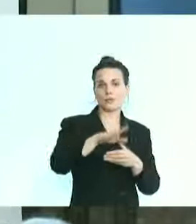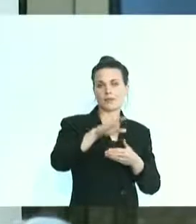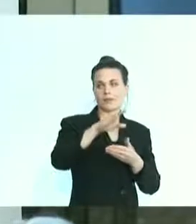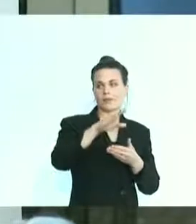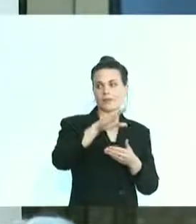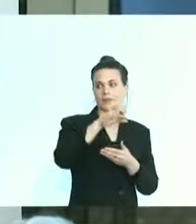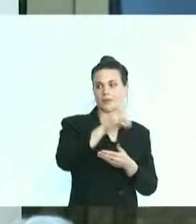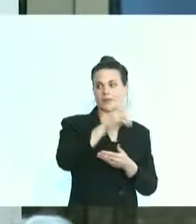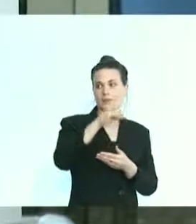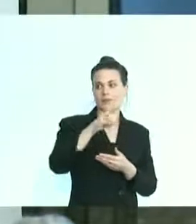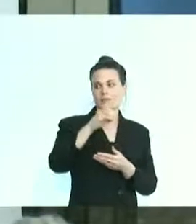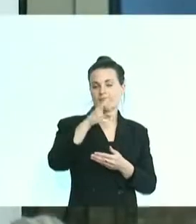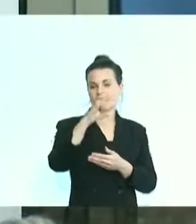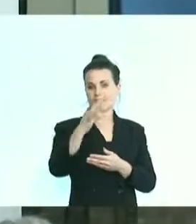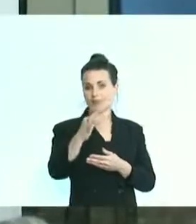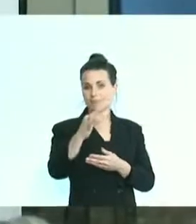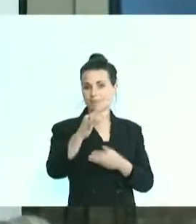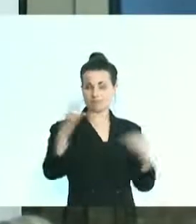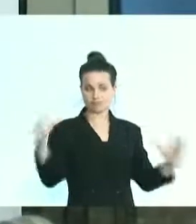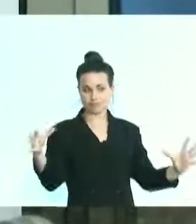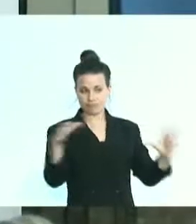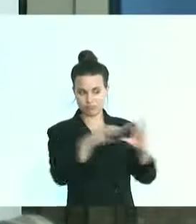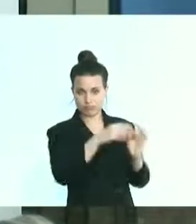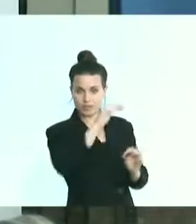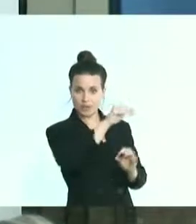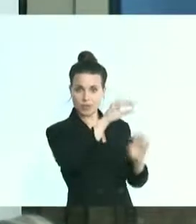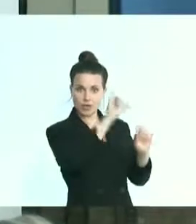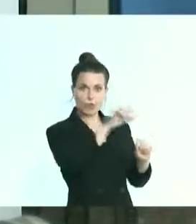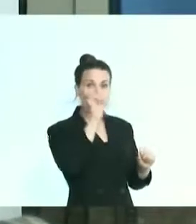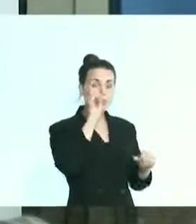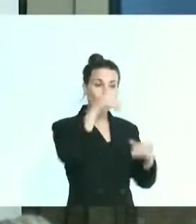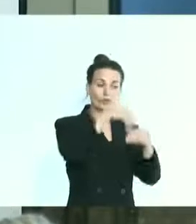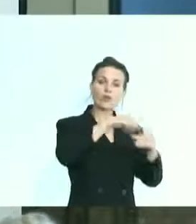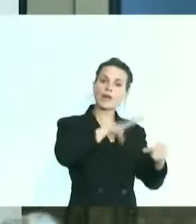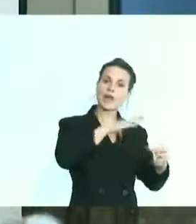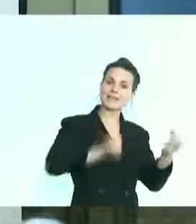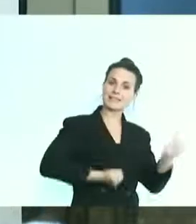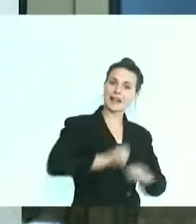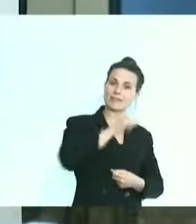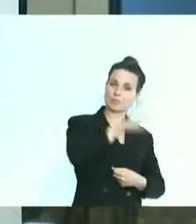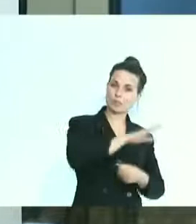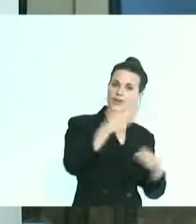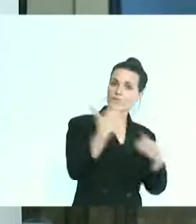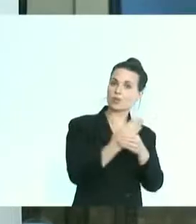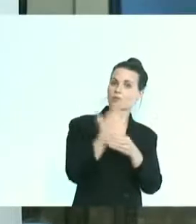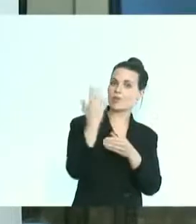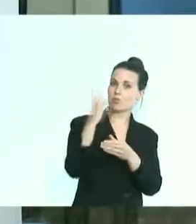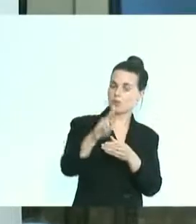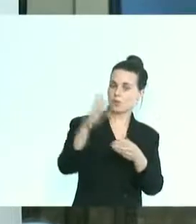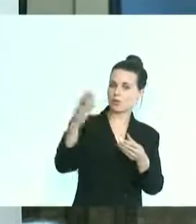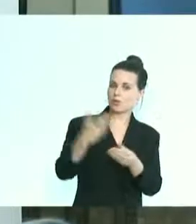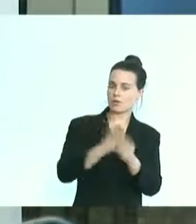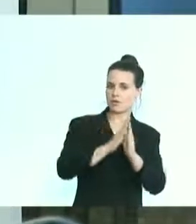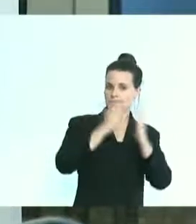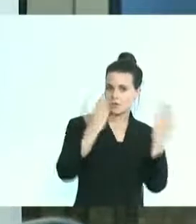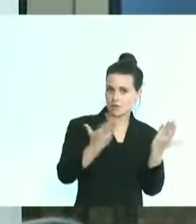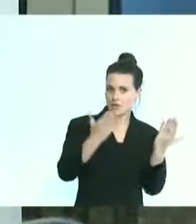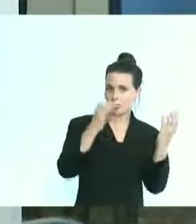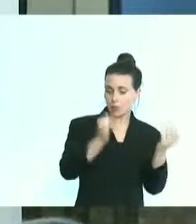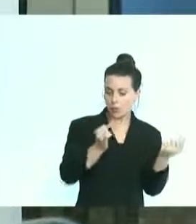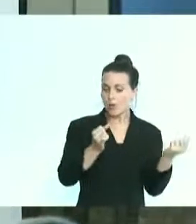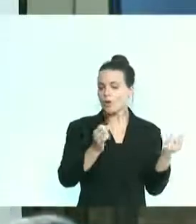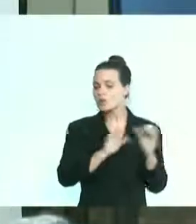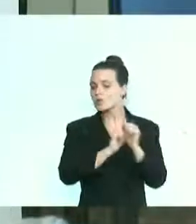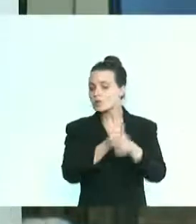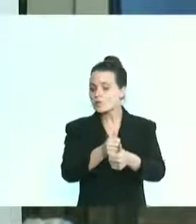référent accessibilité qui est chargé de l'instruction des dossiers et qui pourra également les orienter en fonction des dispositifs